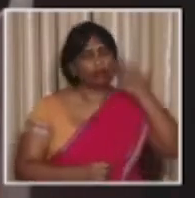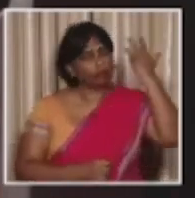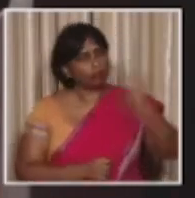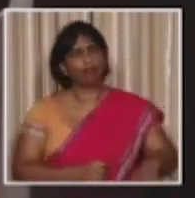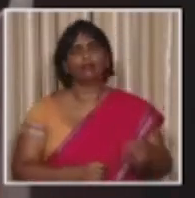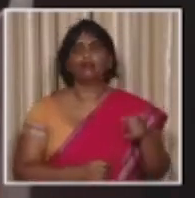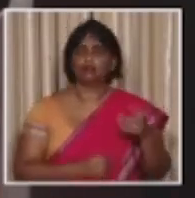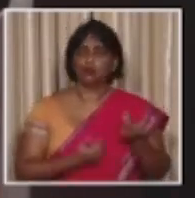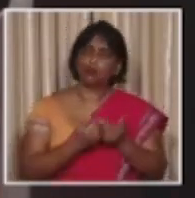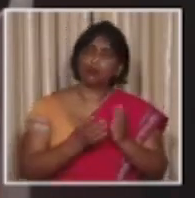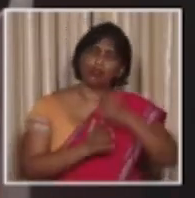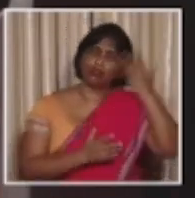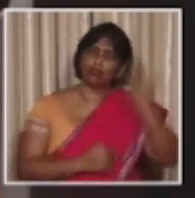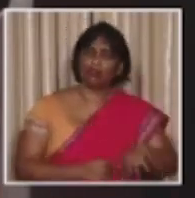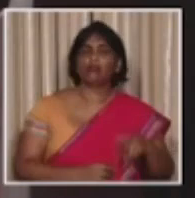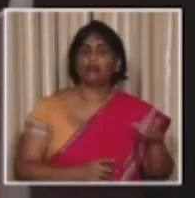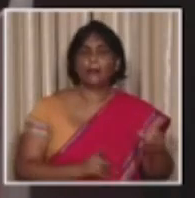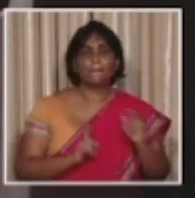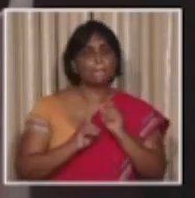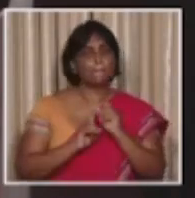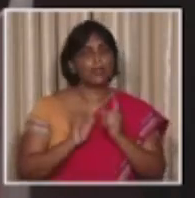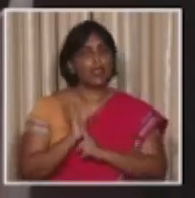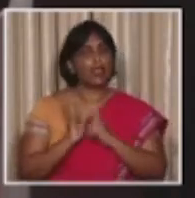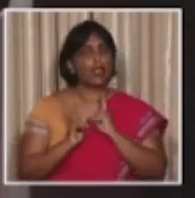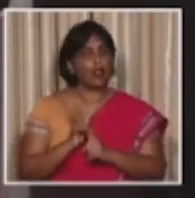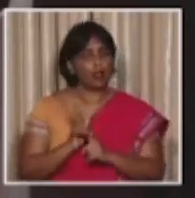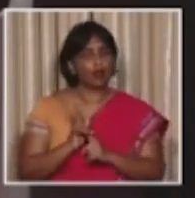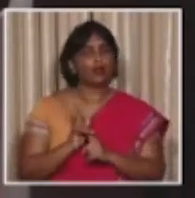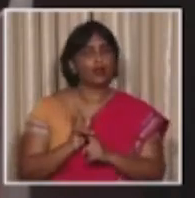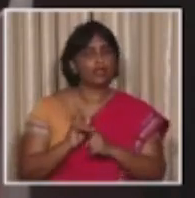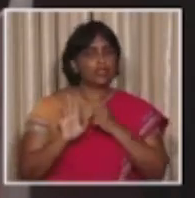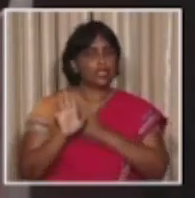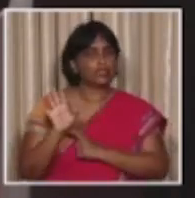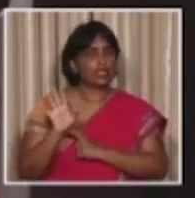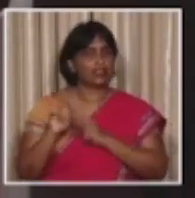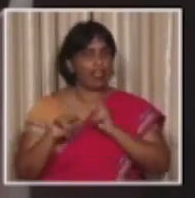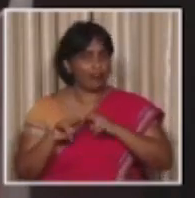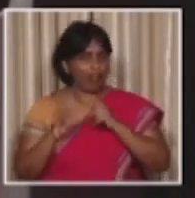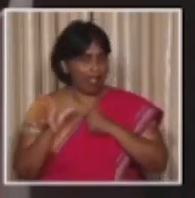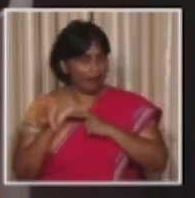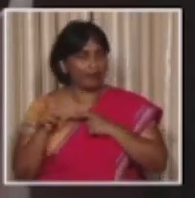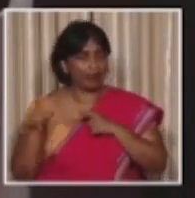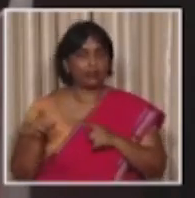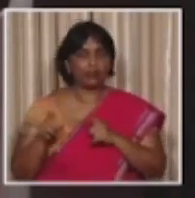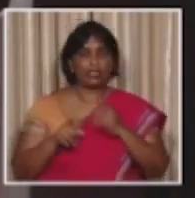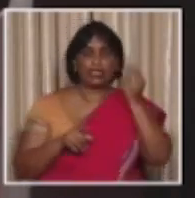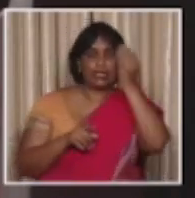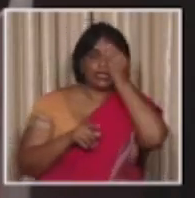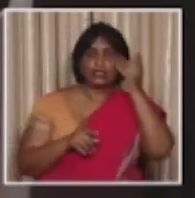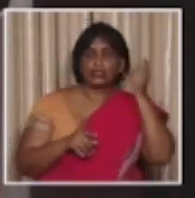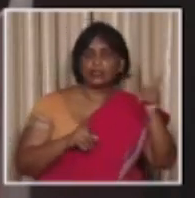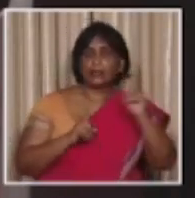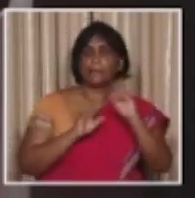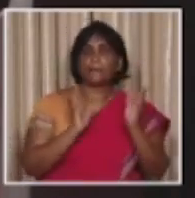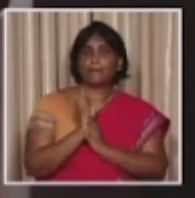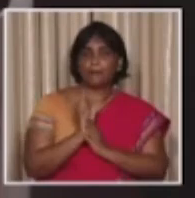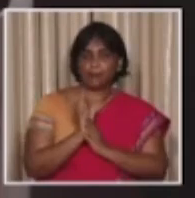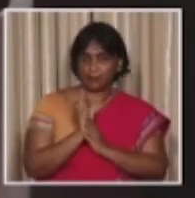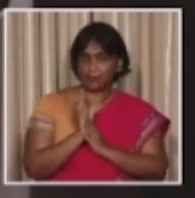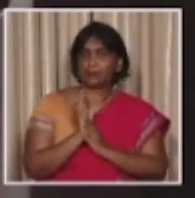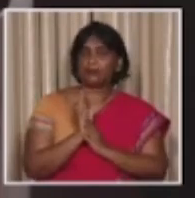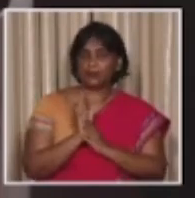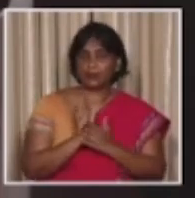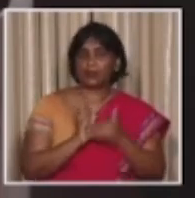වුණා ඒ වගේම PLO එකේ යසර් අරෆත් සහ ඊශ්‍රායල් අග්‍රාමාත්‍ය යිච්ස්ටක්